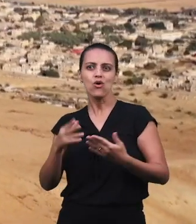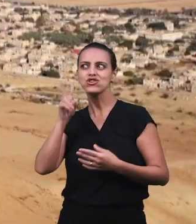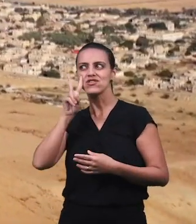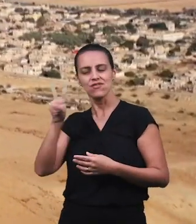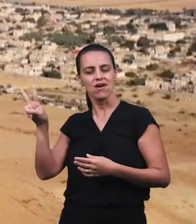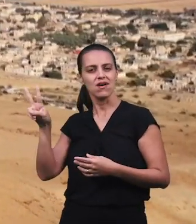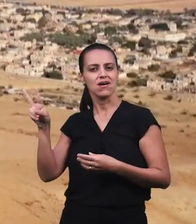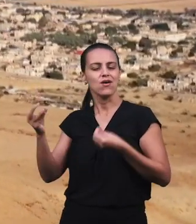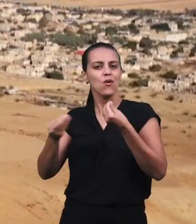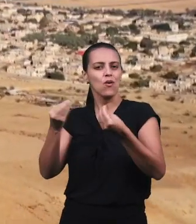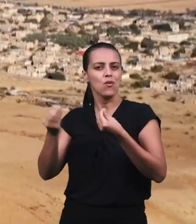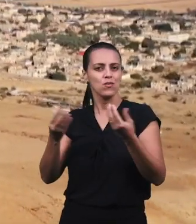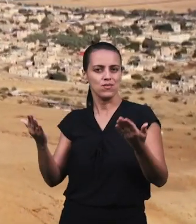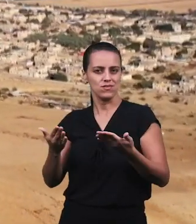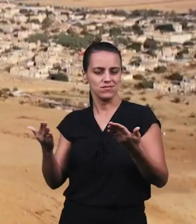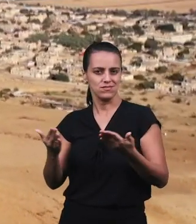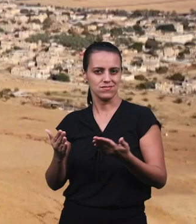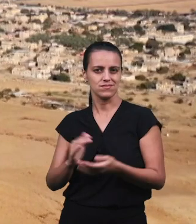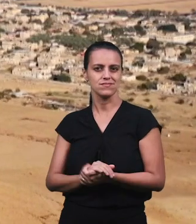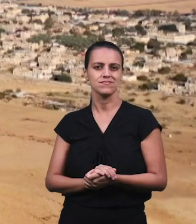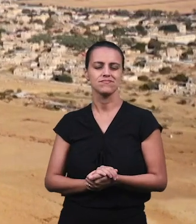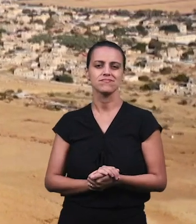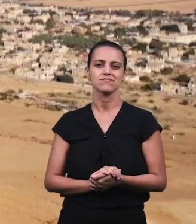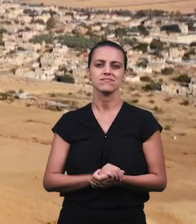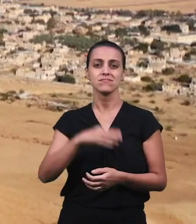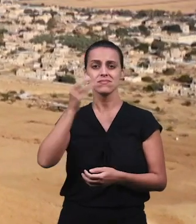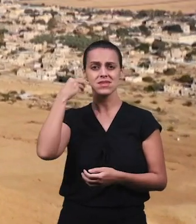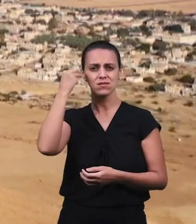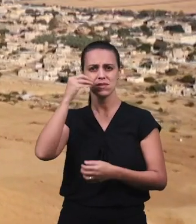L'expérience a changé leur vie complètement.